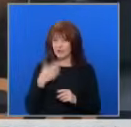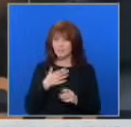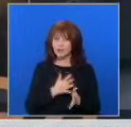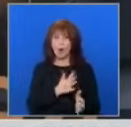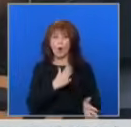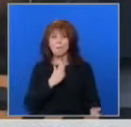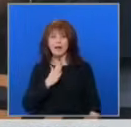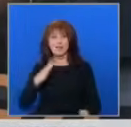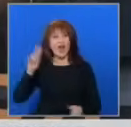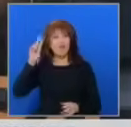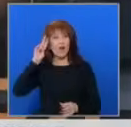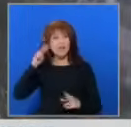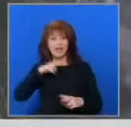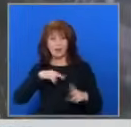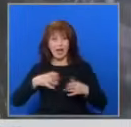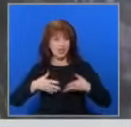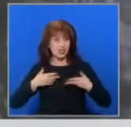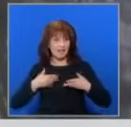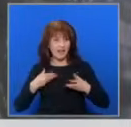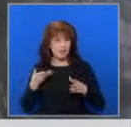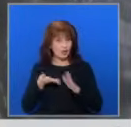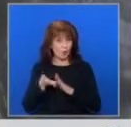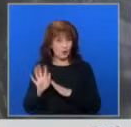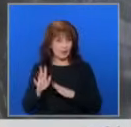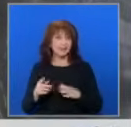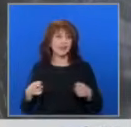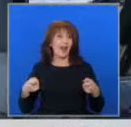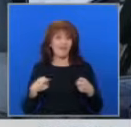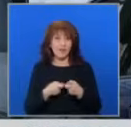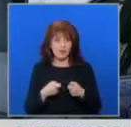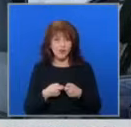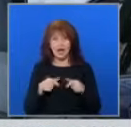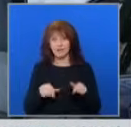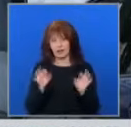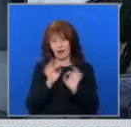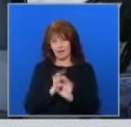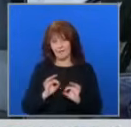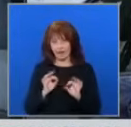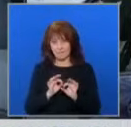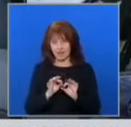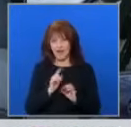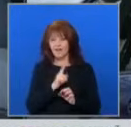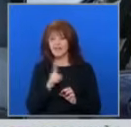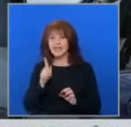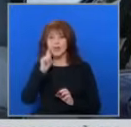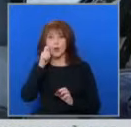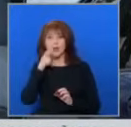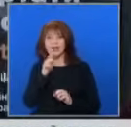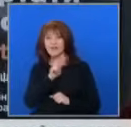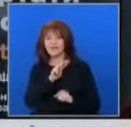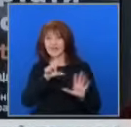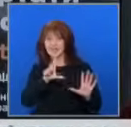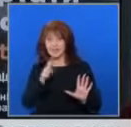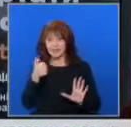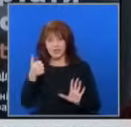опашки пред военните комисии с желаещи да се присъединят към украинската армия, сега няма. Всеки украинец между 27 и